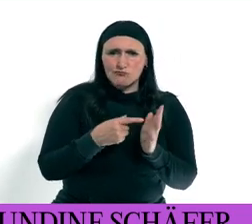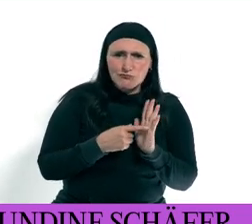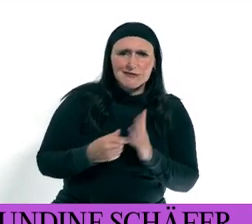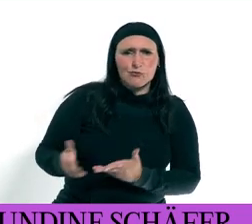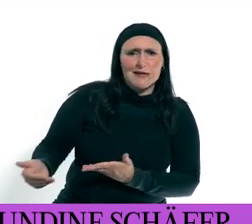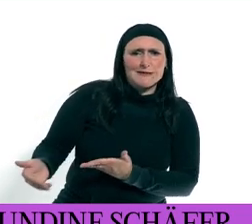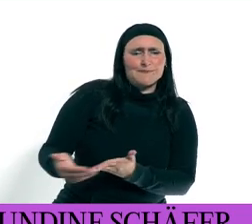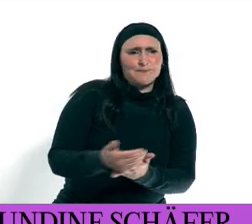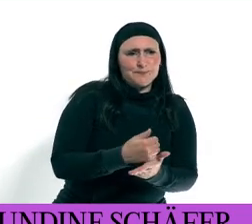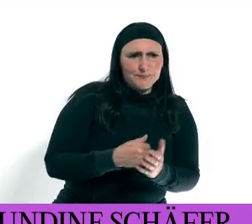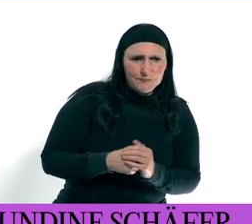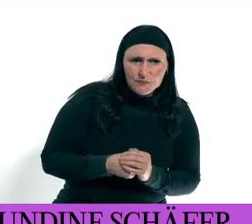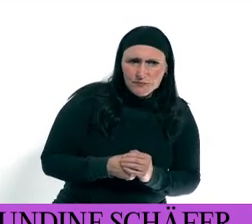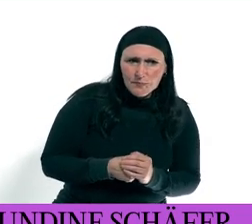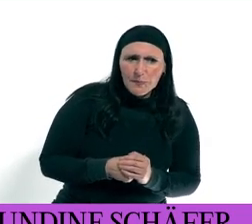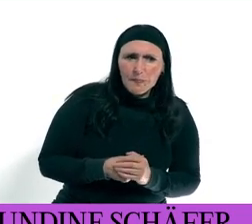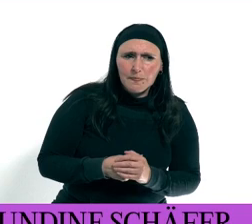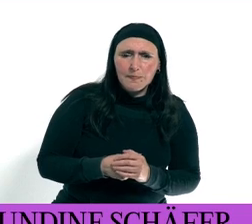Wir dokumentieren das natürlich auch.